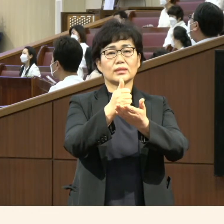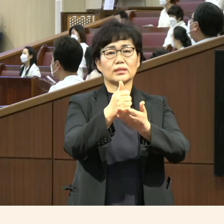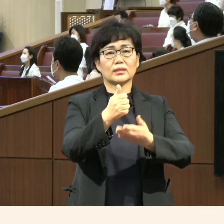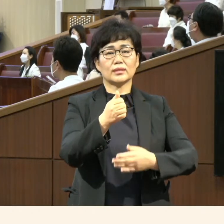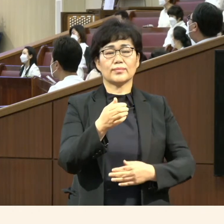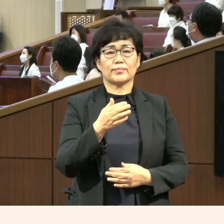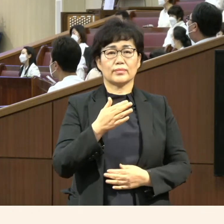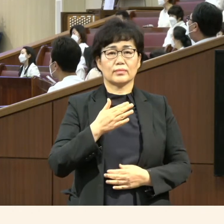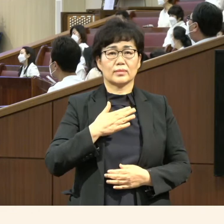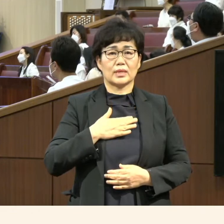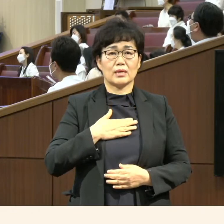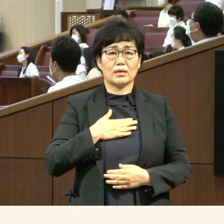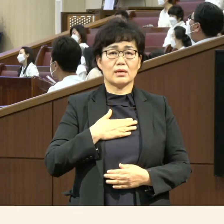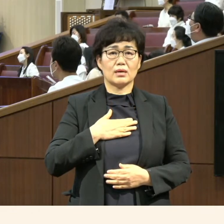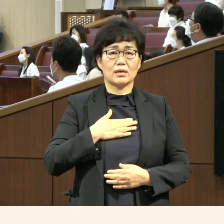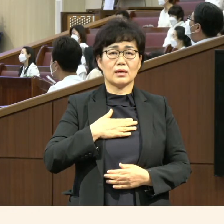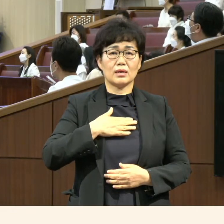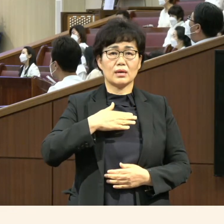예수님